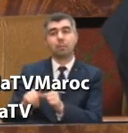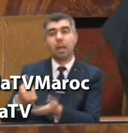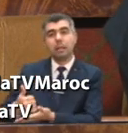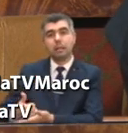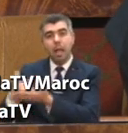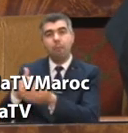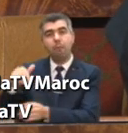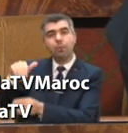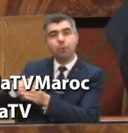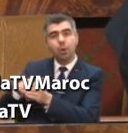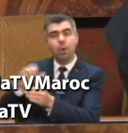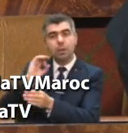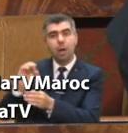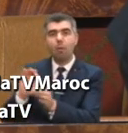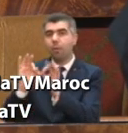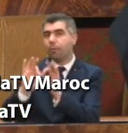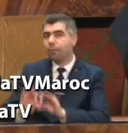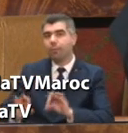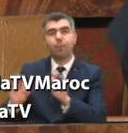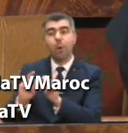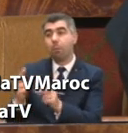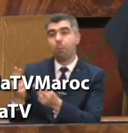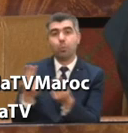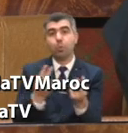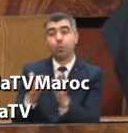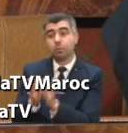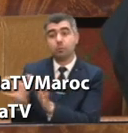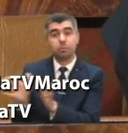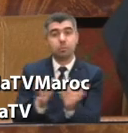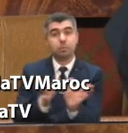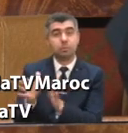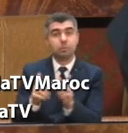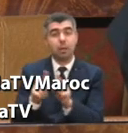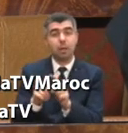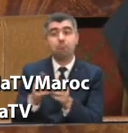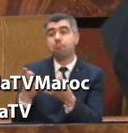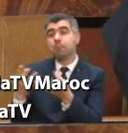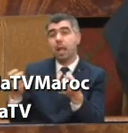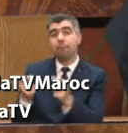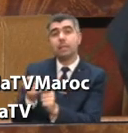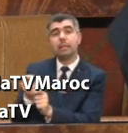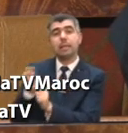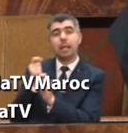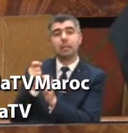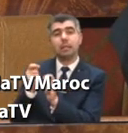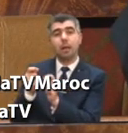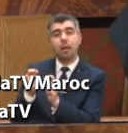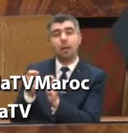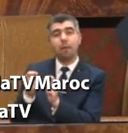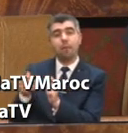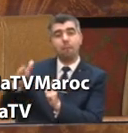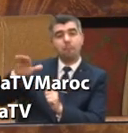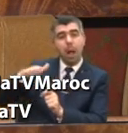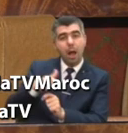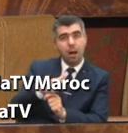بسبب خصوصية مهنتهم، كما هو حال بالنسبة لمئات البحار على الصعيد الوطني وبالخصوص بإقليم الصويرة